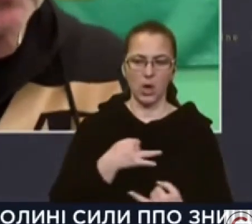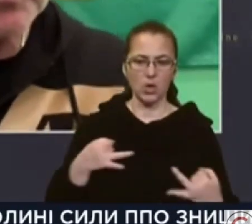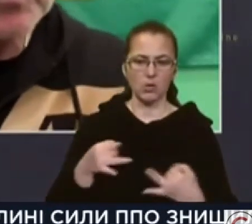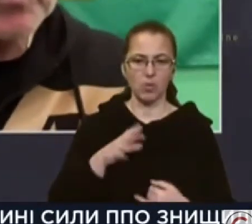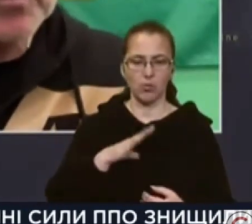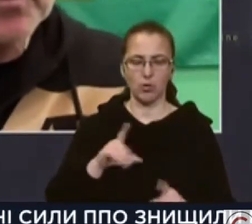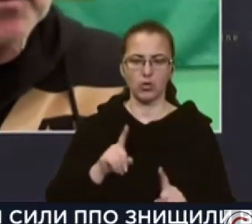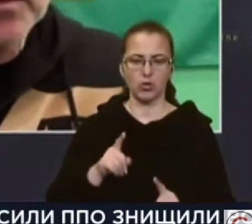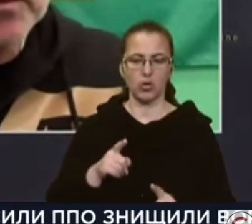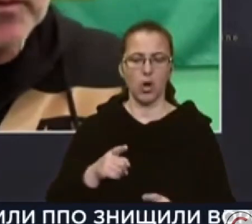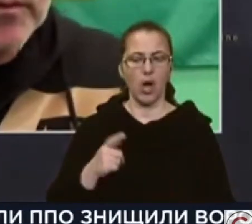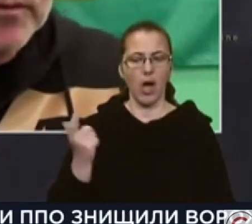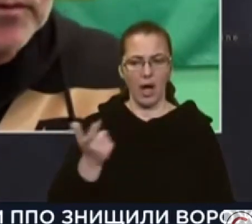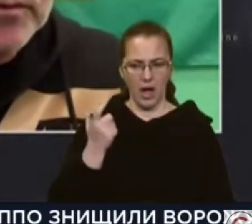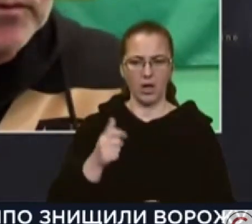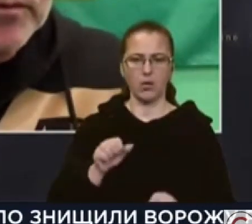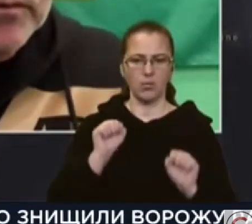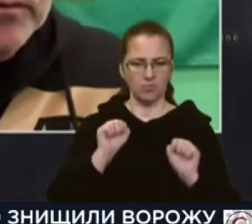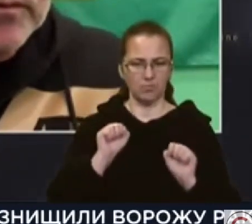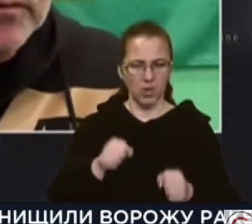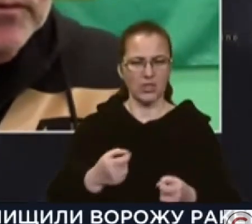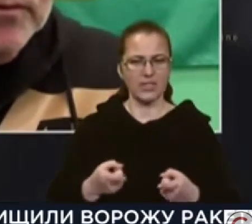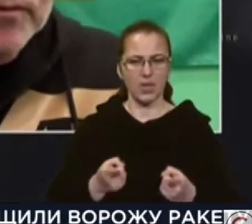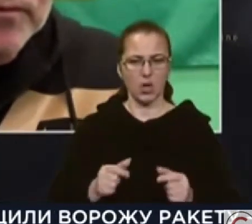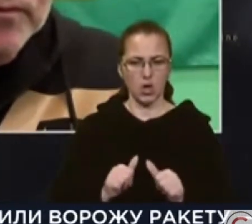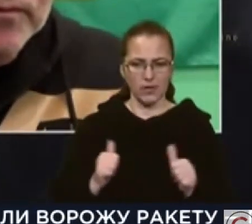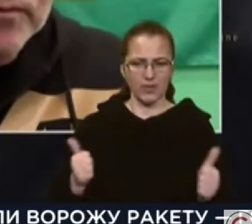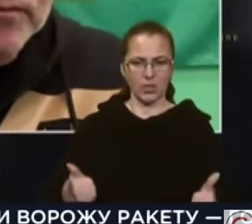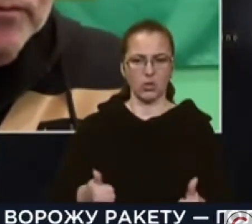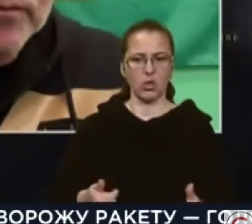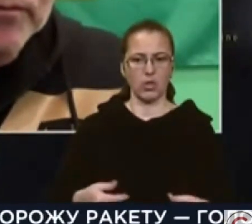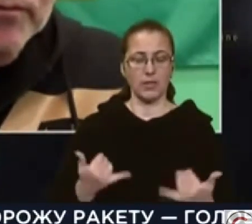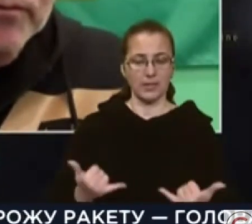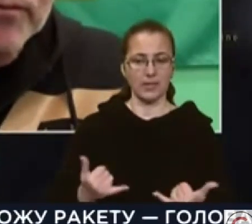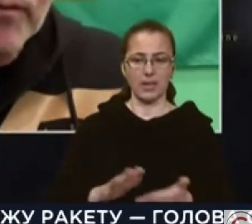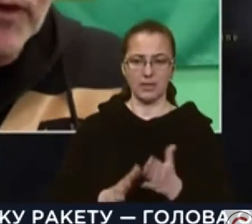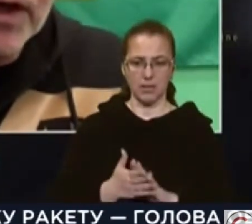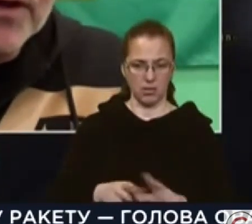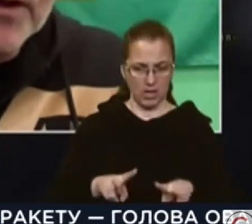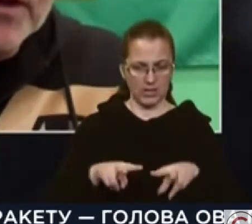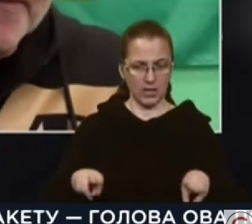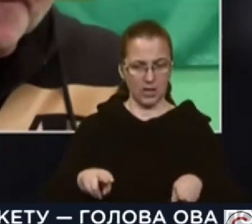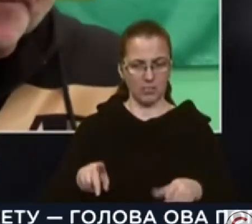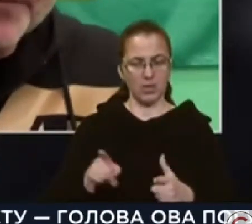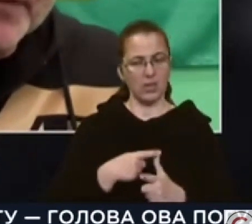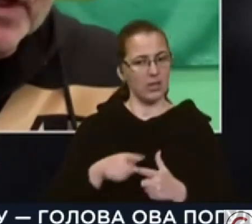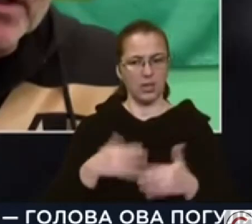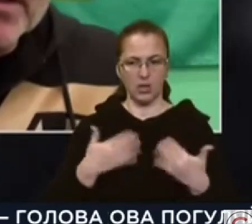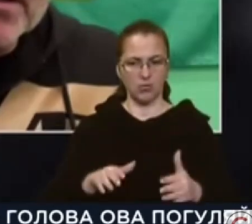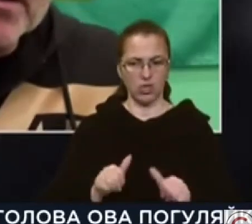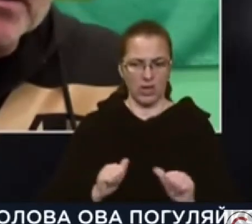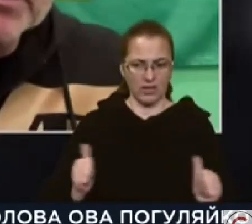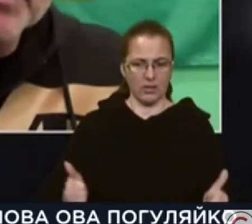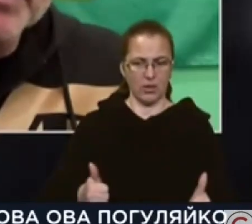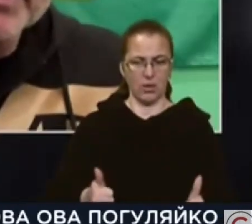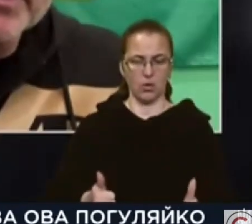нібито Харкову могло загрожувати там оточення, зараз ситуація така сама залишається, чи вже не загрожує